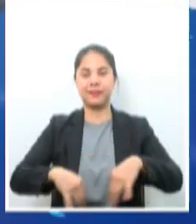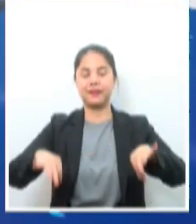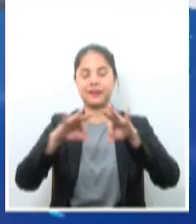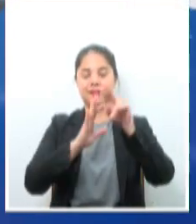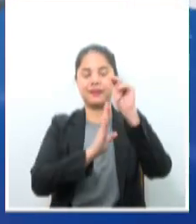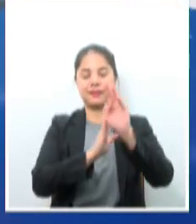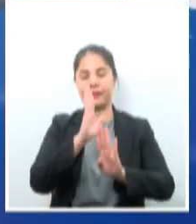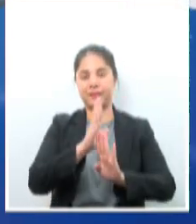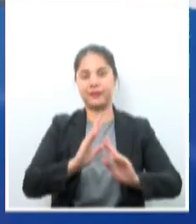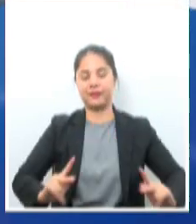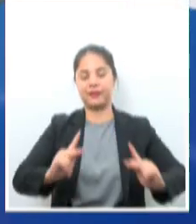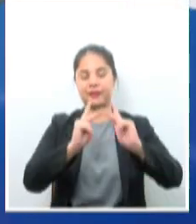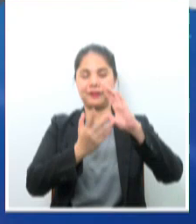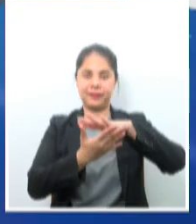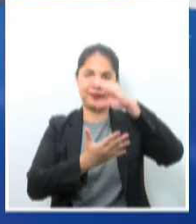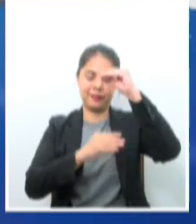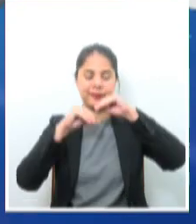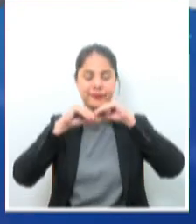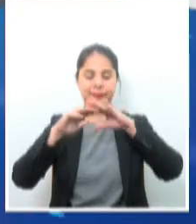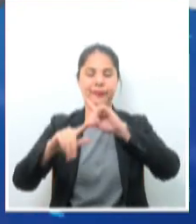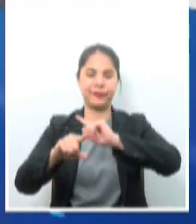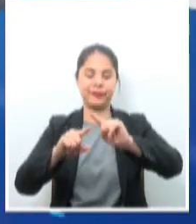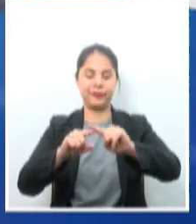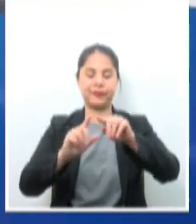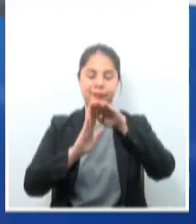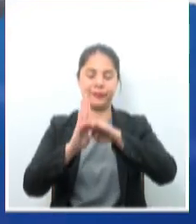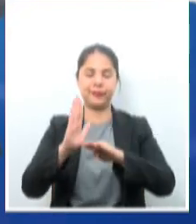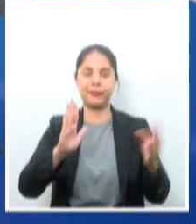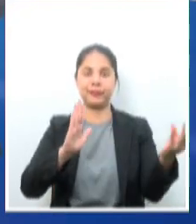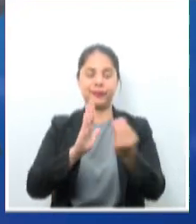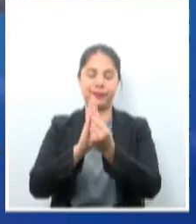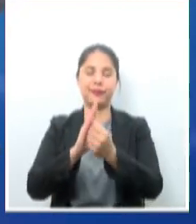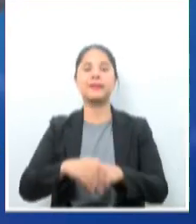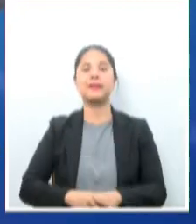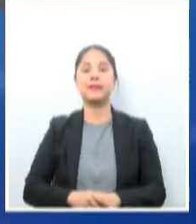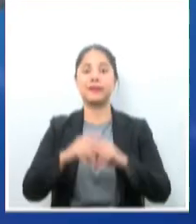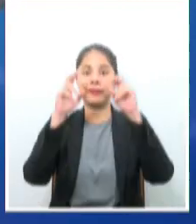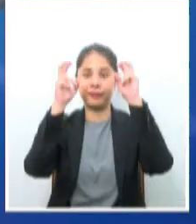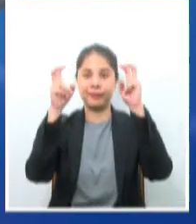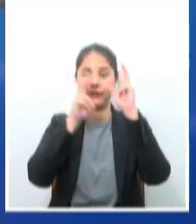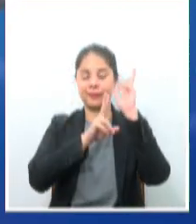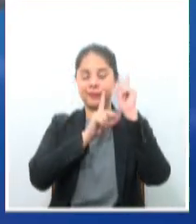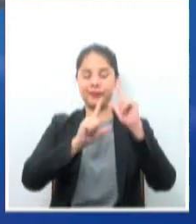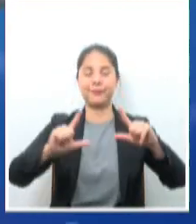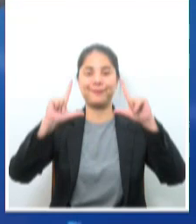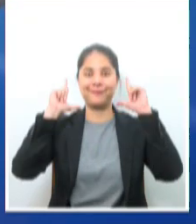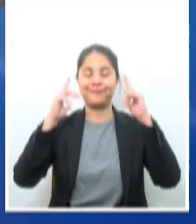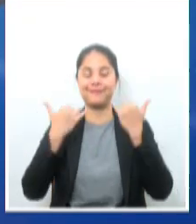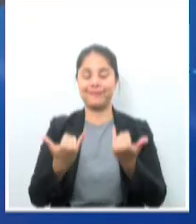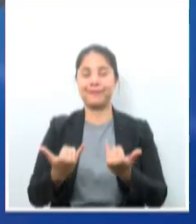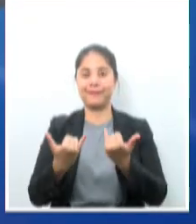ภาพรวมของสพท.และกระทรวงศึกษาธิการได้เป็นไปอย่างรวดเร็วและทันต่อเหตุการณ์ค่ะสำหรับประเด็นข่าวติดเทรนด์ในวันนี้นะคะ